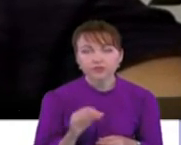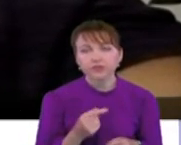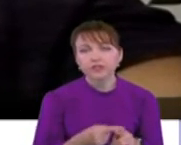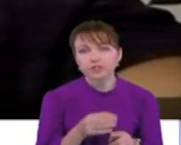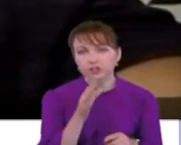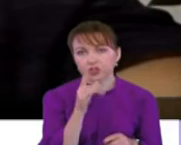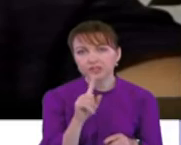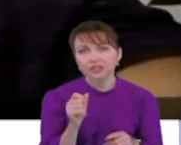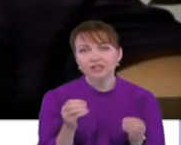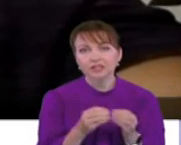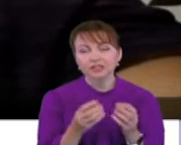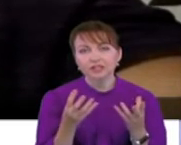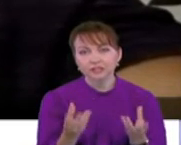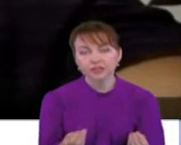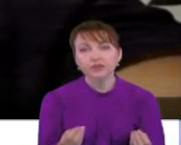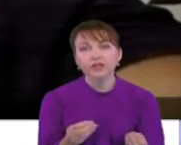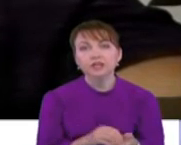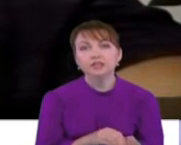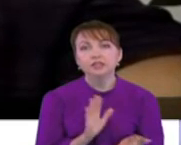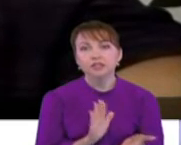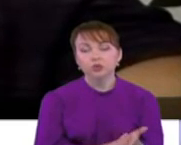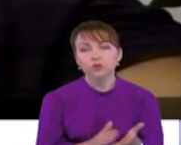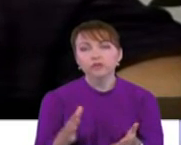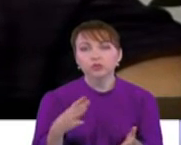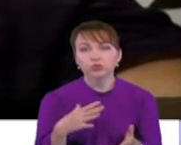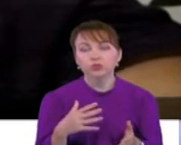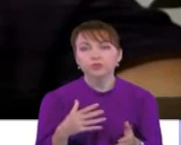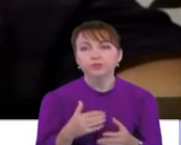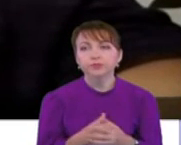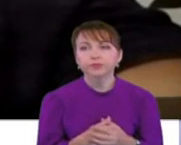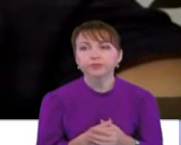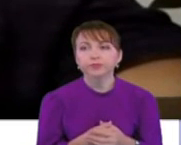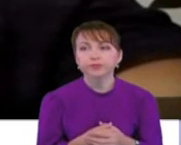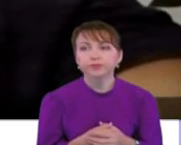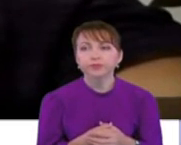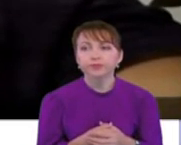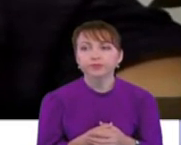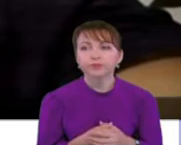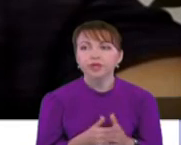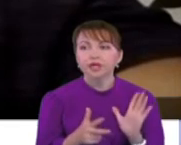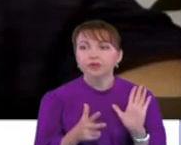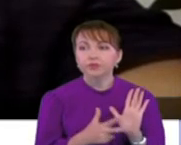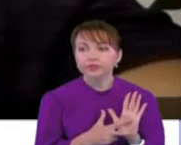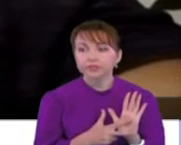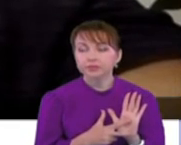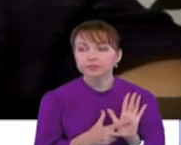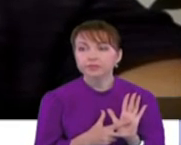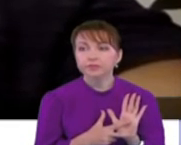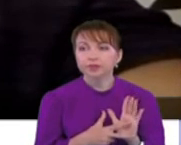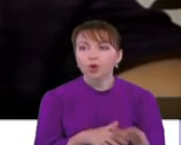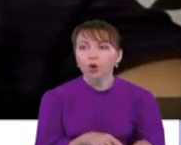за 10 днів, скажімо так, зафіксовано 8